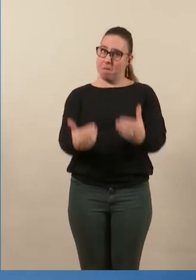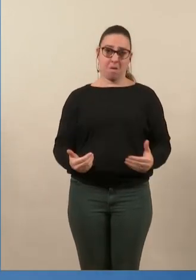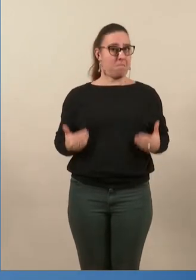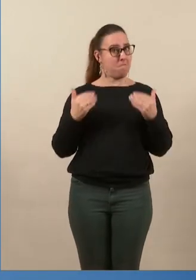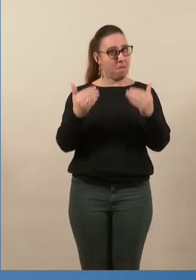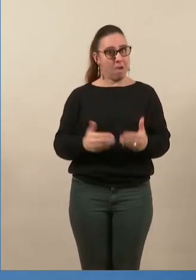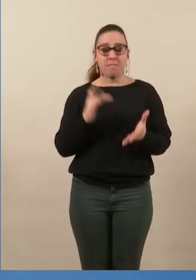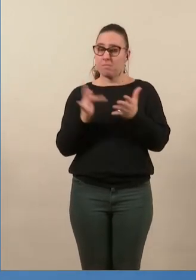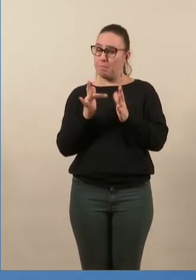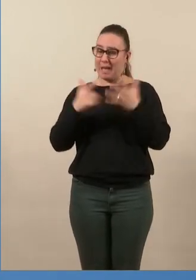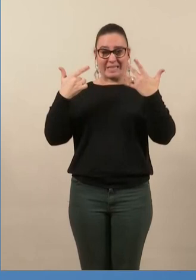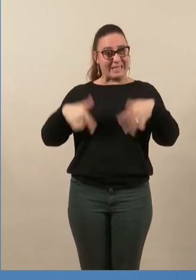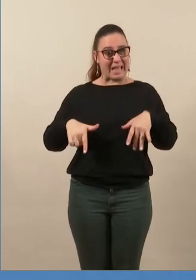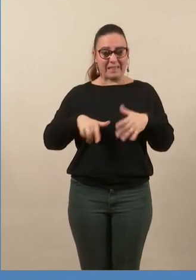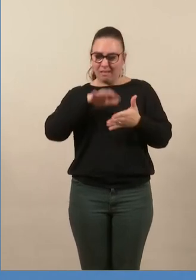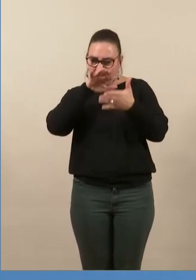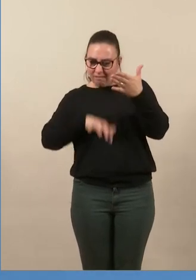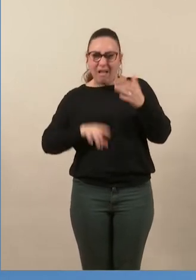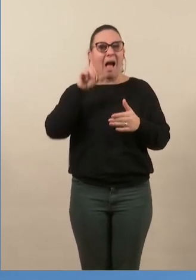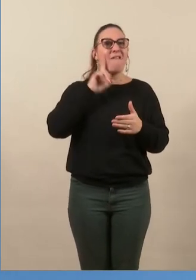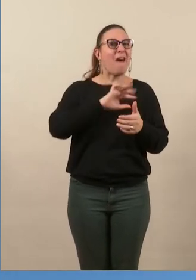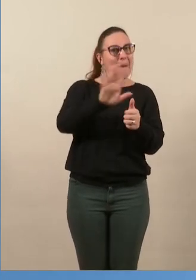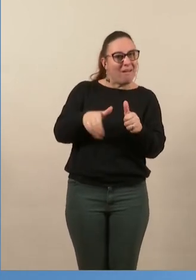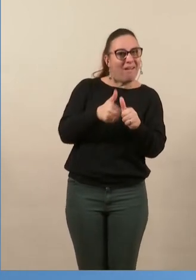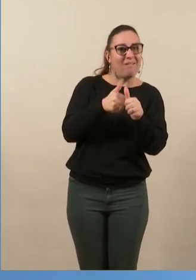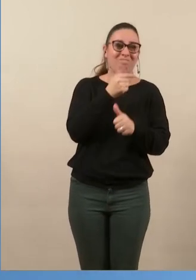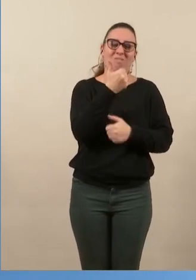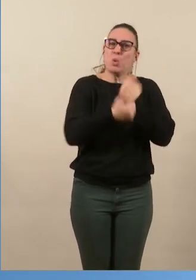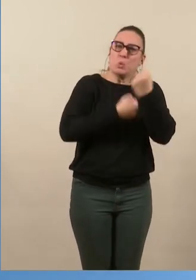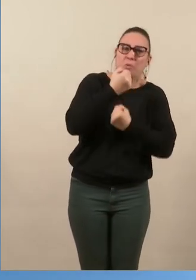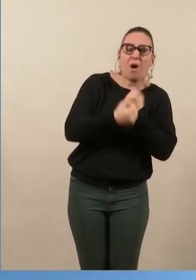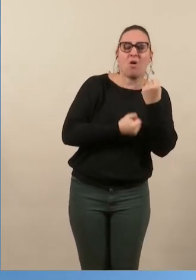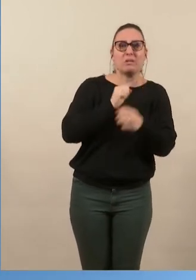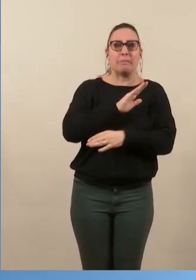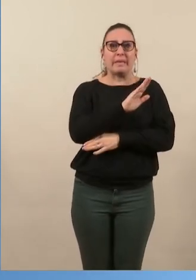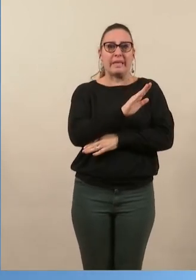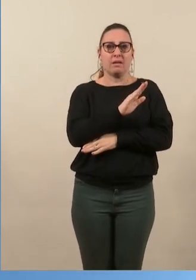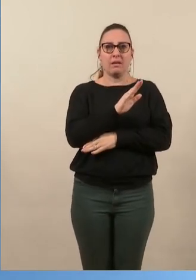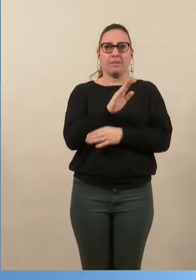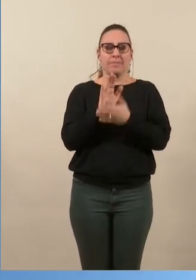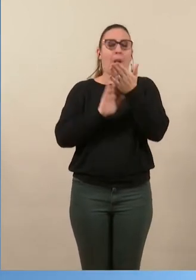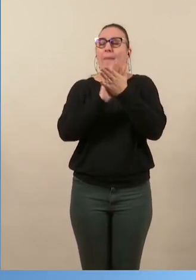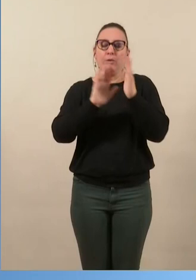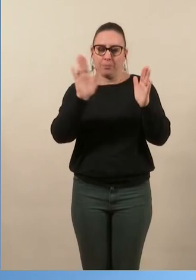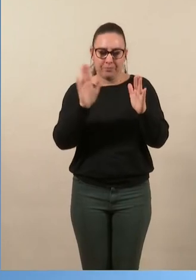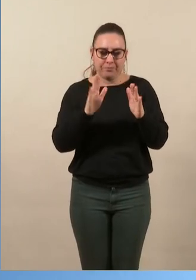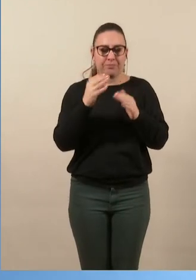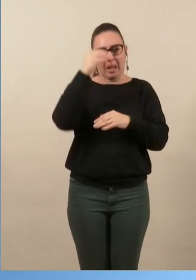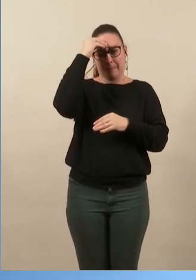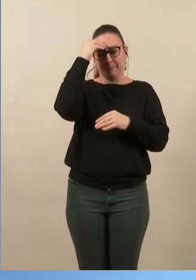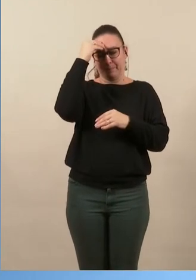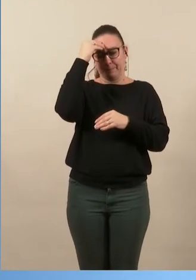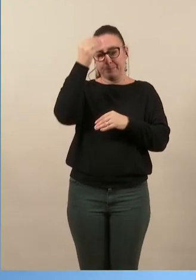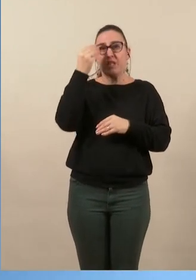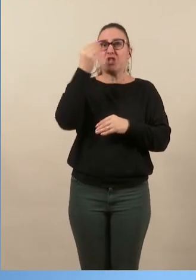chose en page 17 quand vous dites accompagner les femmes en en souffrance physique et que vous dites on a pardon en souffrance psychique